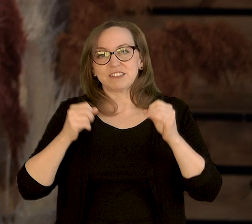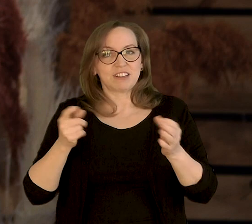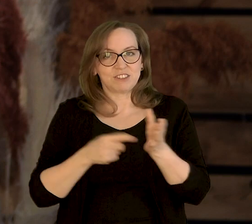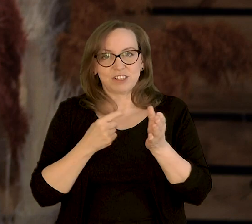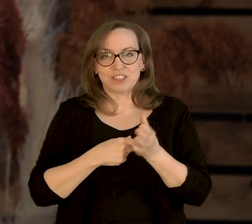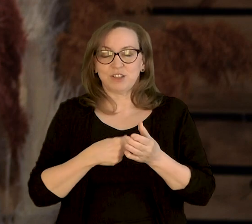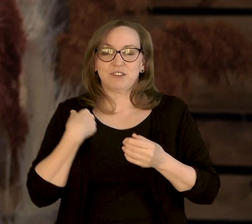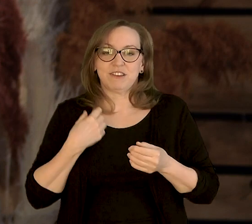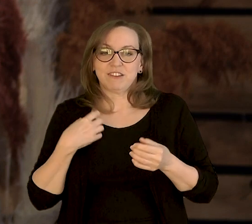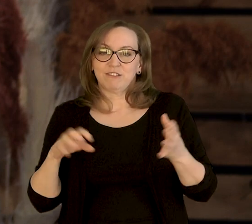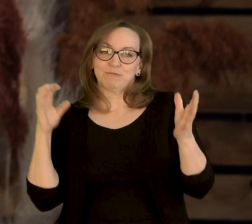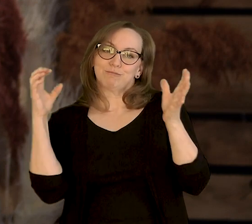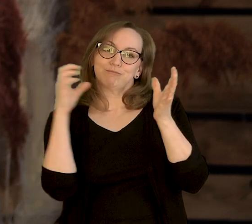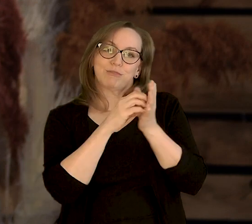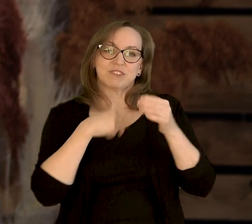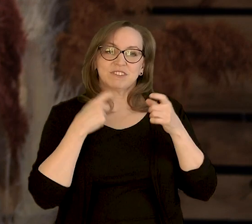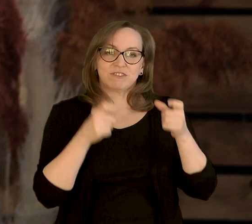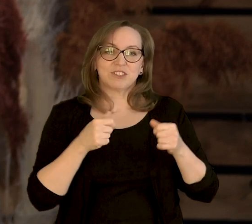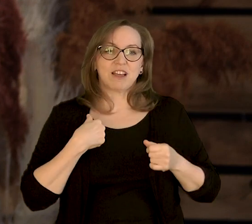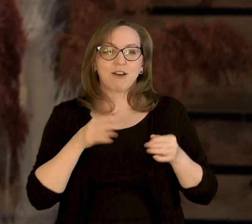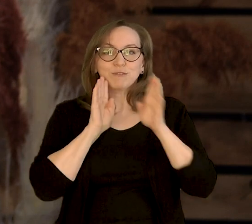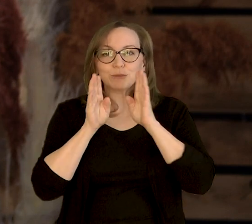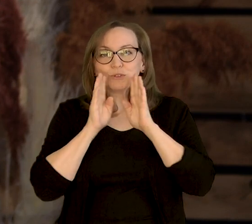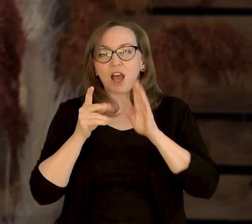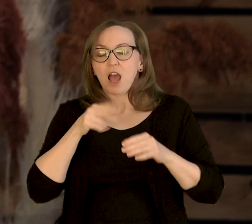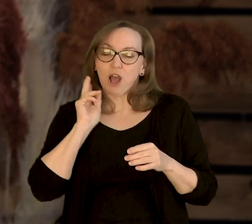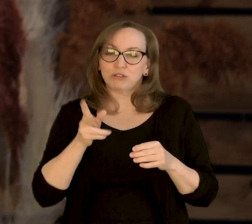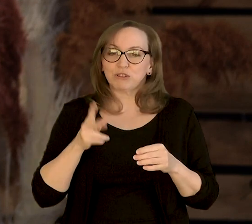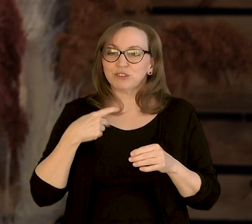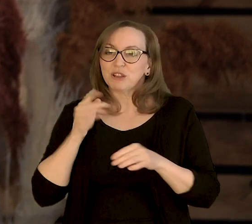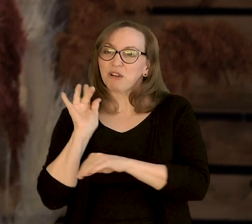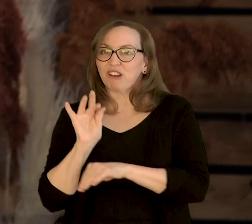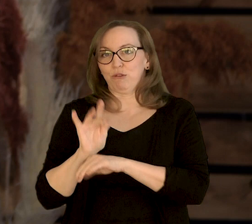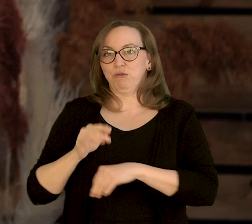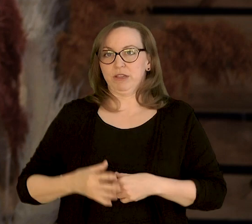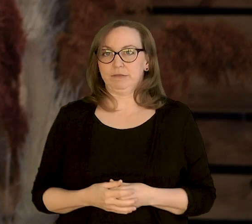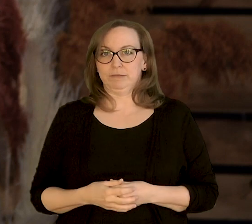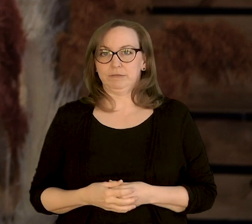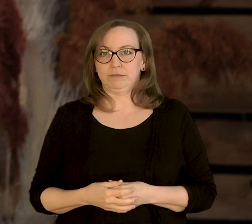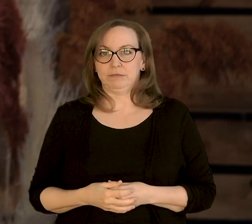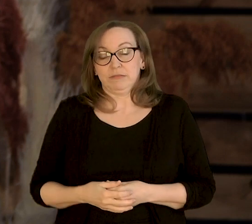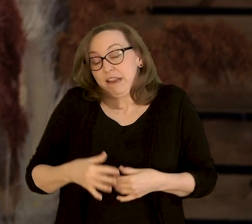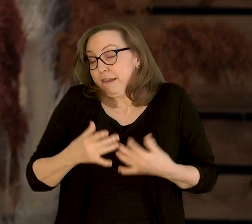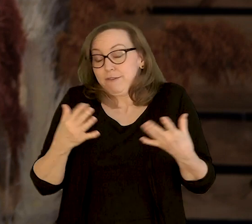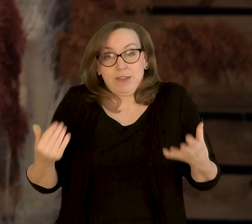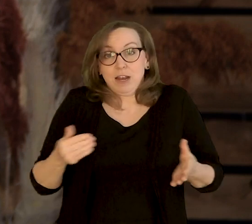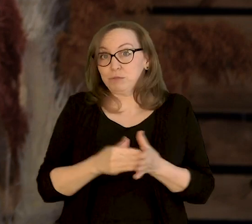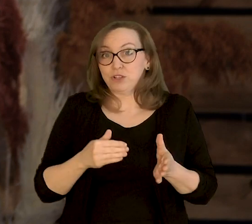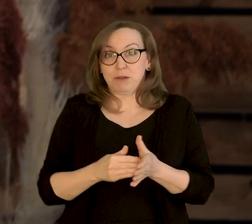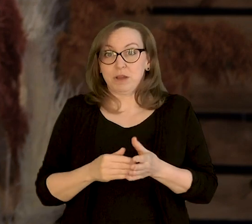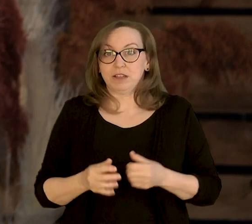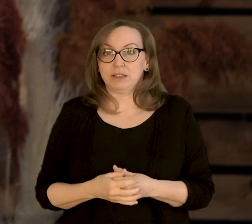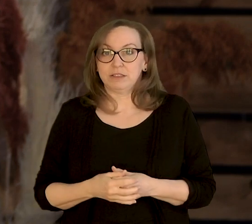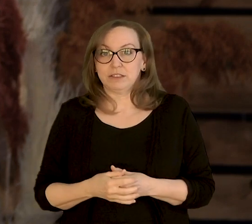Facebooka, przedstawiasz swoje poglądy, a tu nagle ktoś ciebie skrytykuje. Niewiele trzeba,